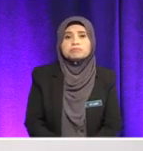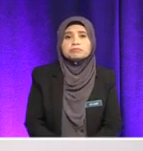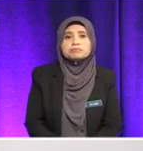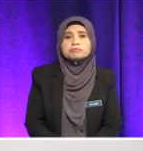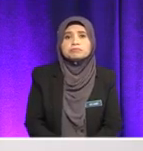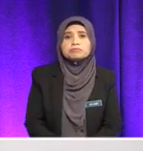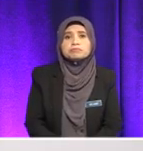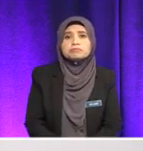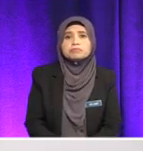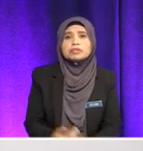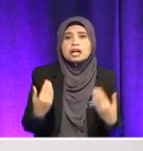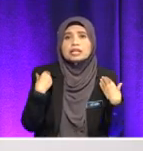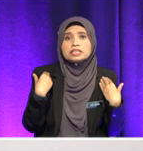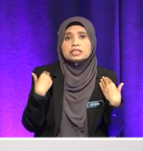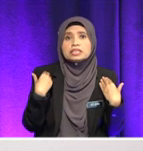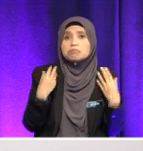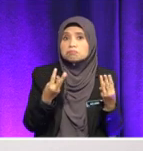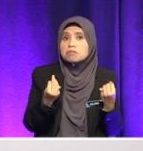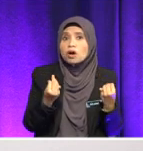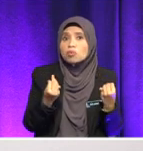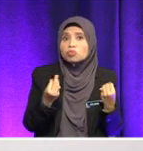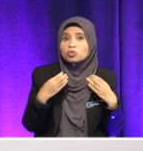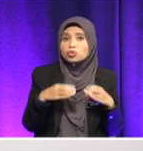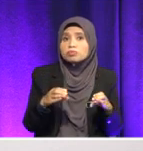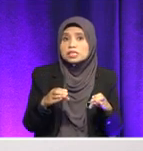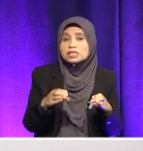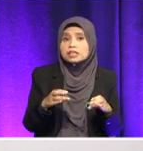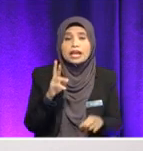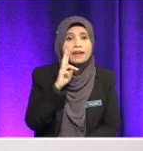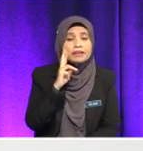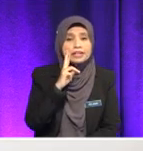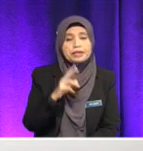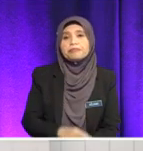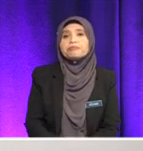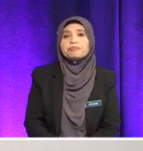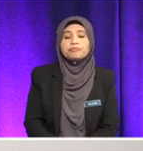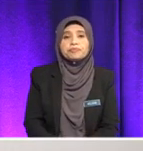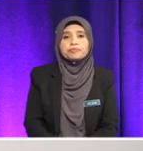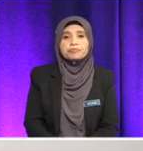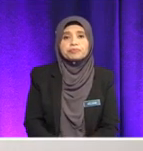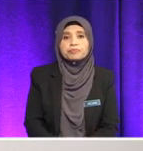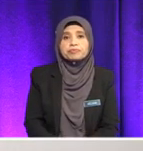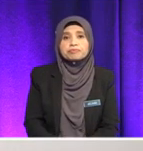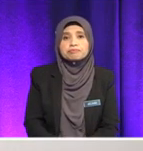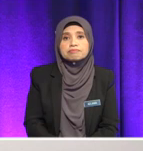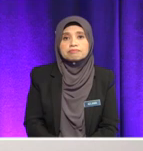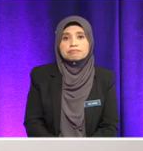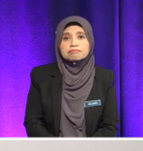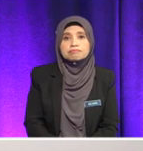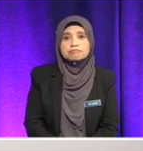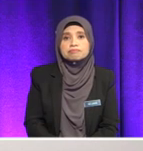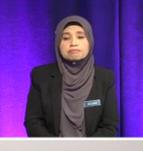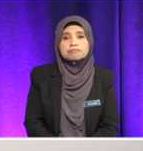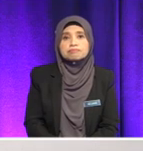ada yang nak coba atau ada yang nak bantu Aran yang enak yang macam